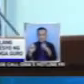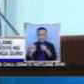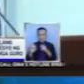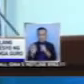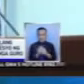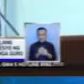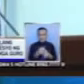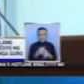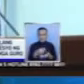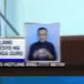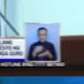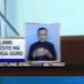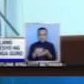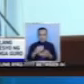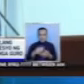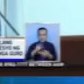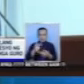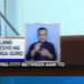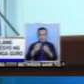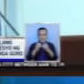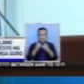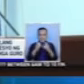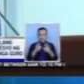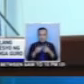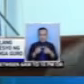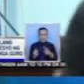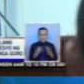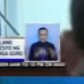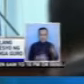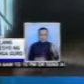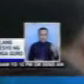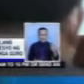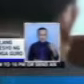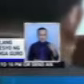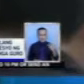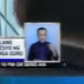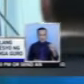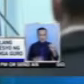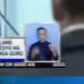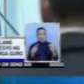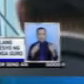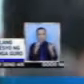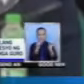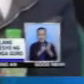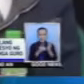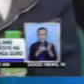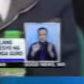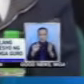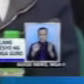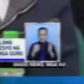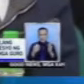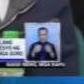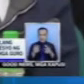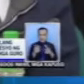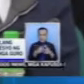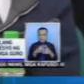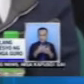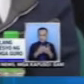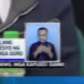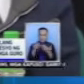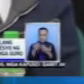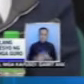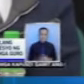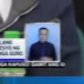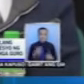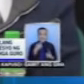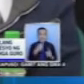laptops, pero sabi ni Tolentino, may mga dokumentong pirmado ni Lau noong unang bahagi ng proyekto. Ayon pa kay Tolentino,